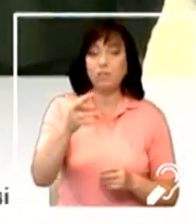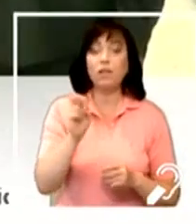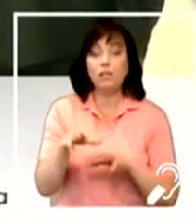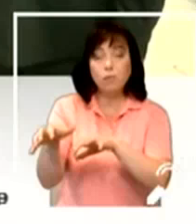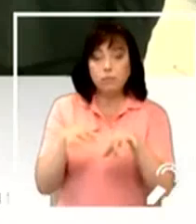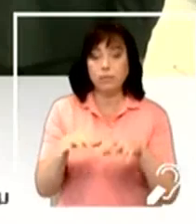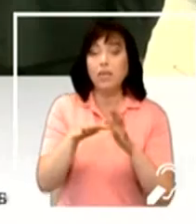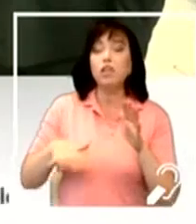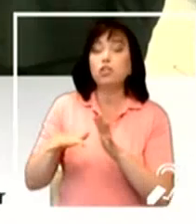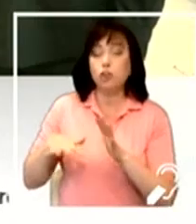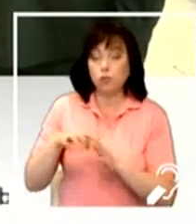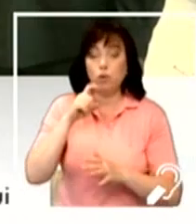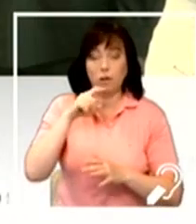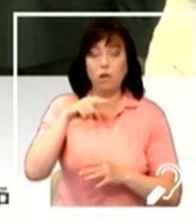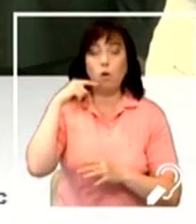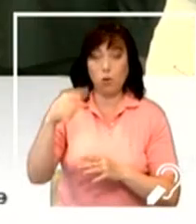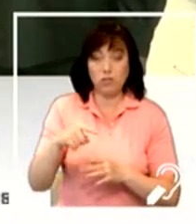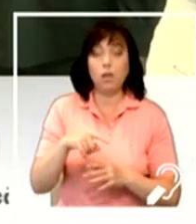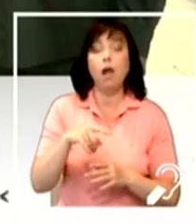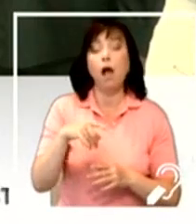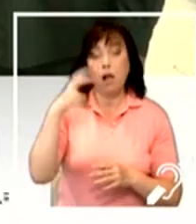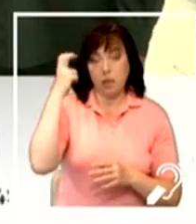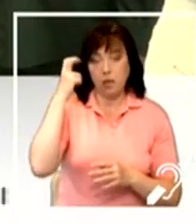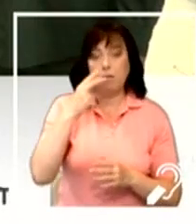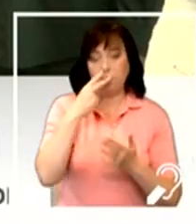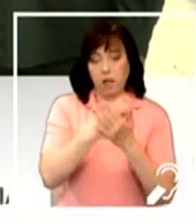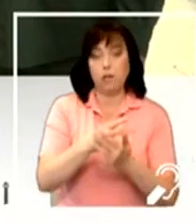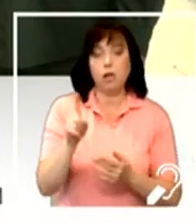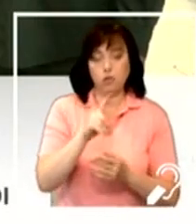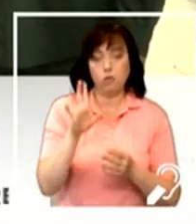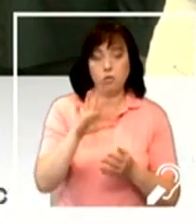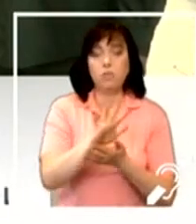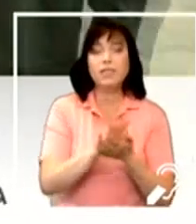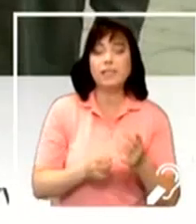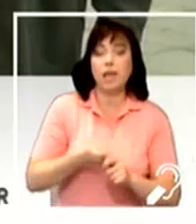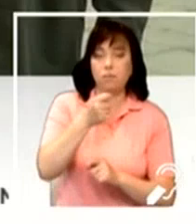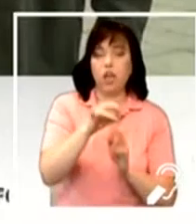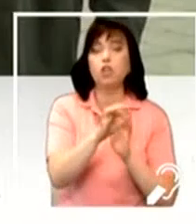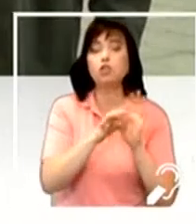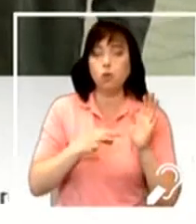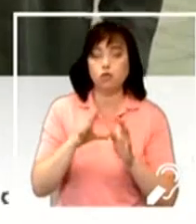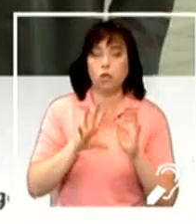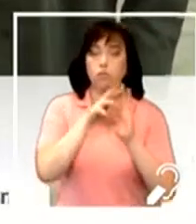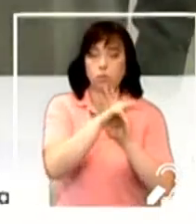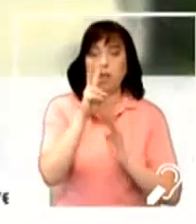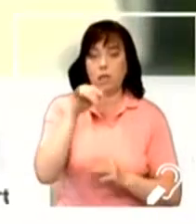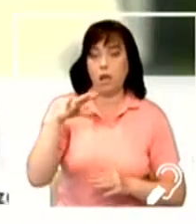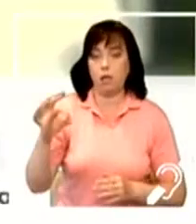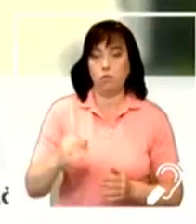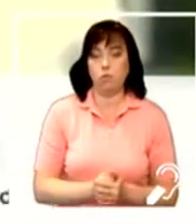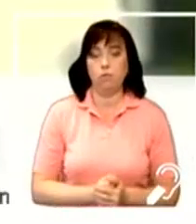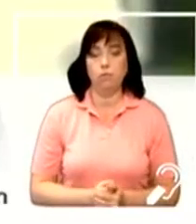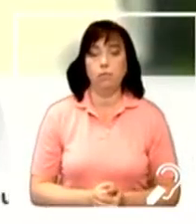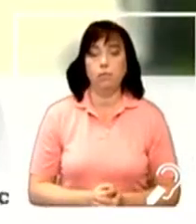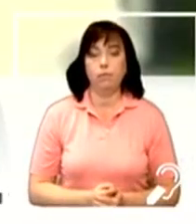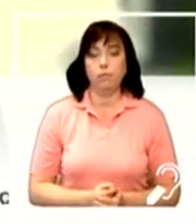anexarea teritoriilor de către Rusia, liderul de la Kiev a prezentat cererea formală de aderare accelerată a țării sale la NATO. Ми